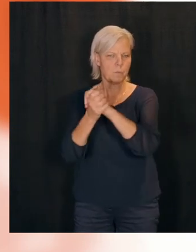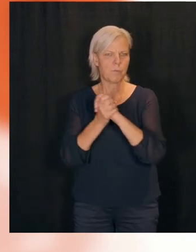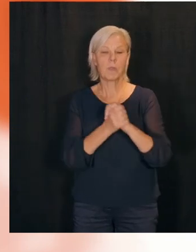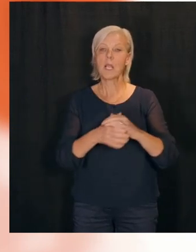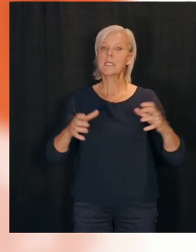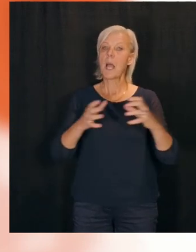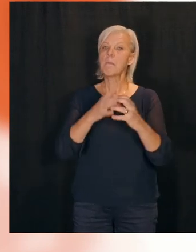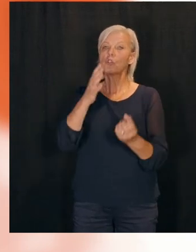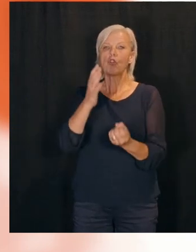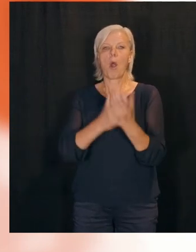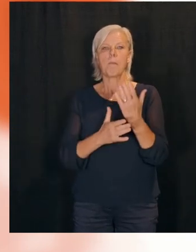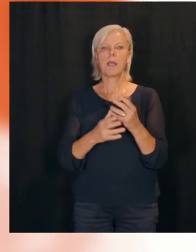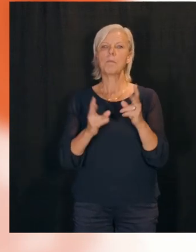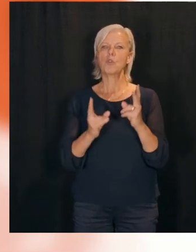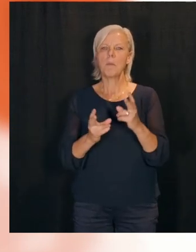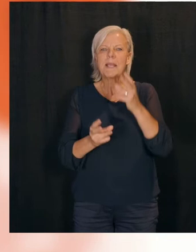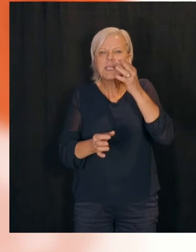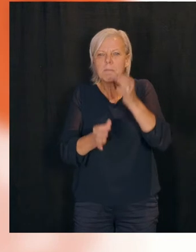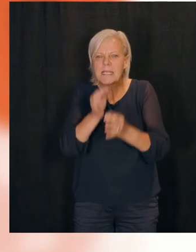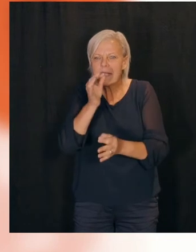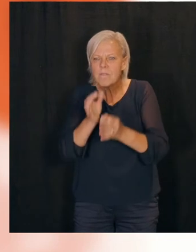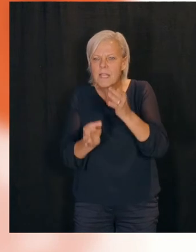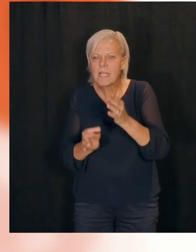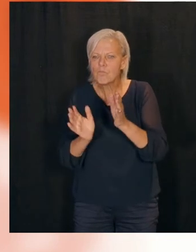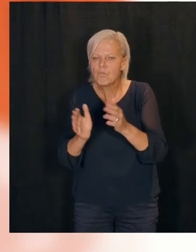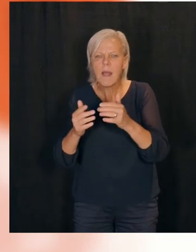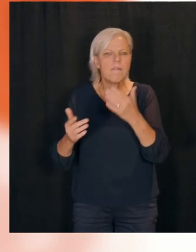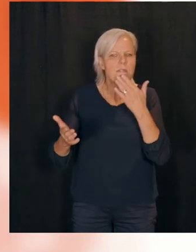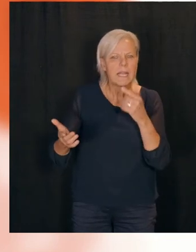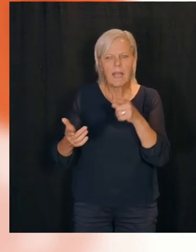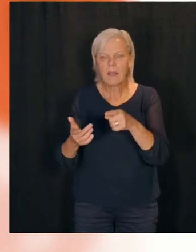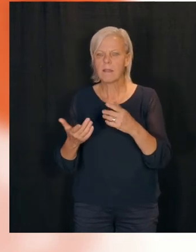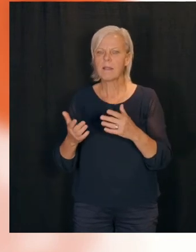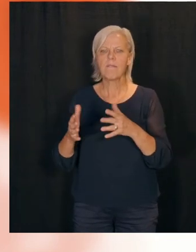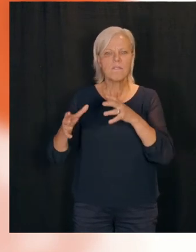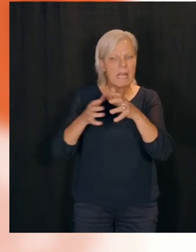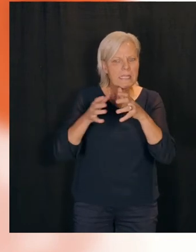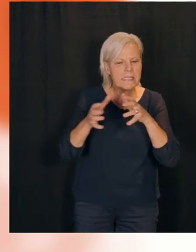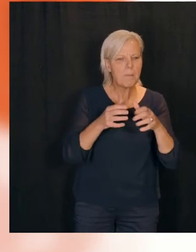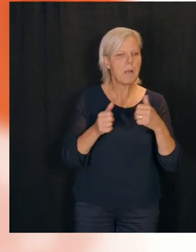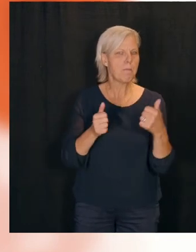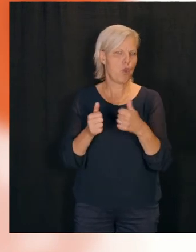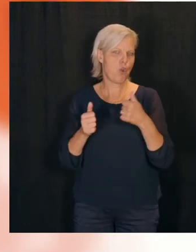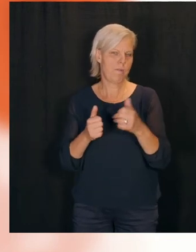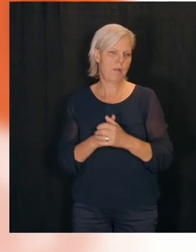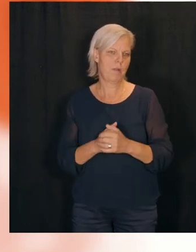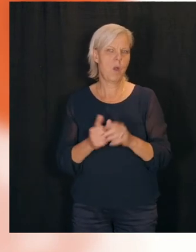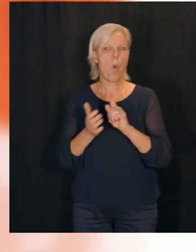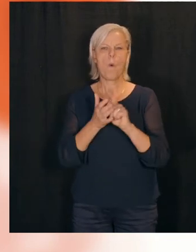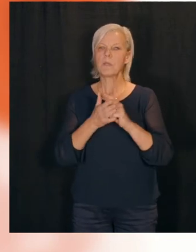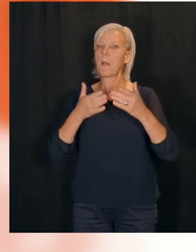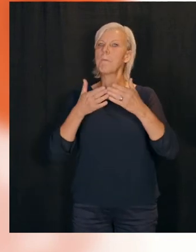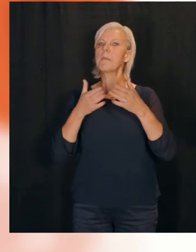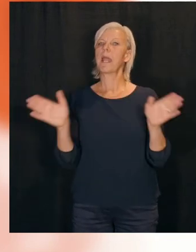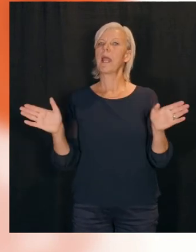med att bli specifik. Angående vilken flexibilitet som behövs. Det är ofta en väg till bred